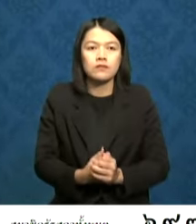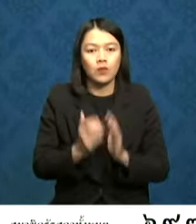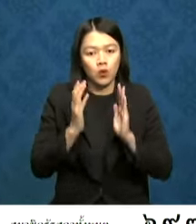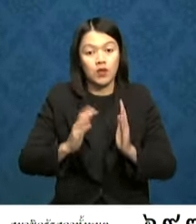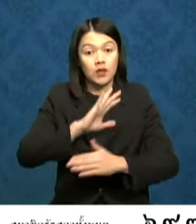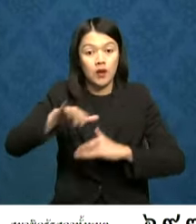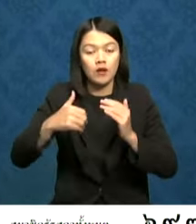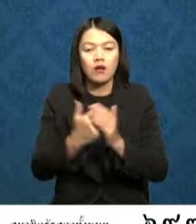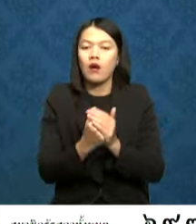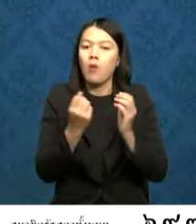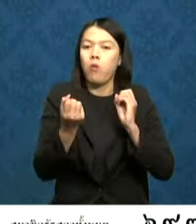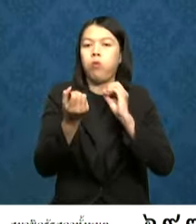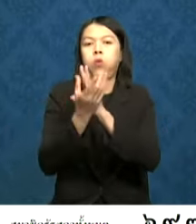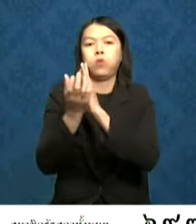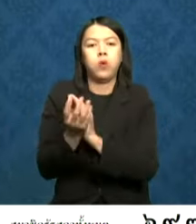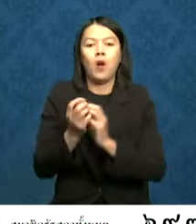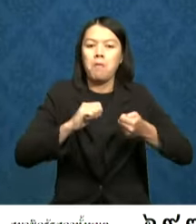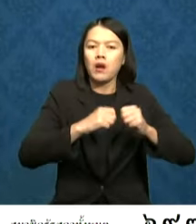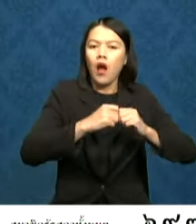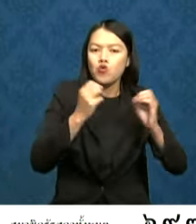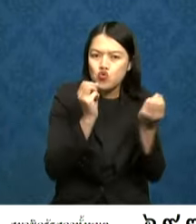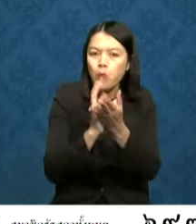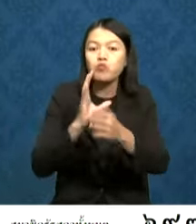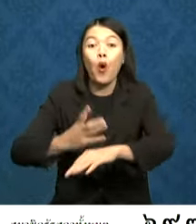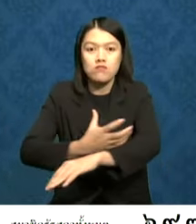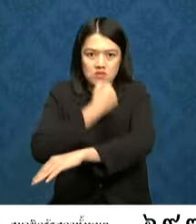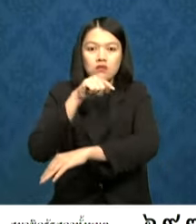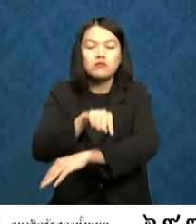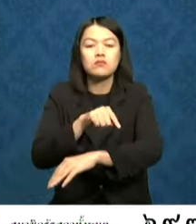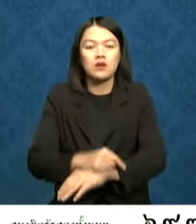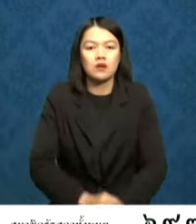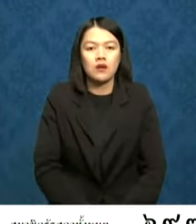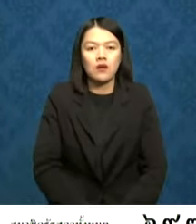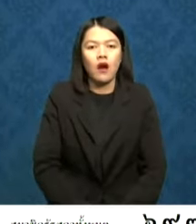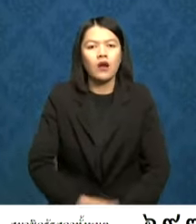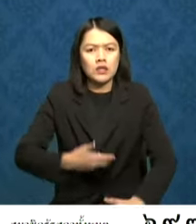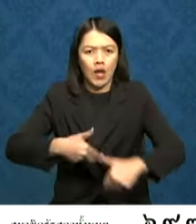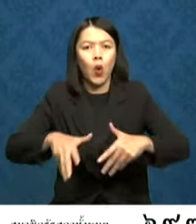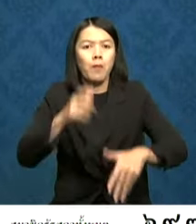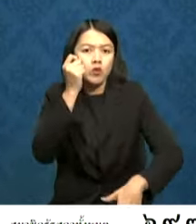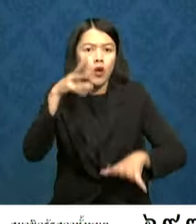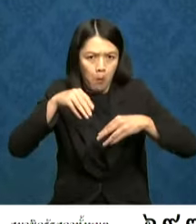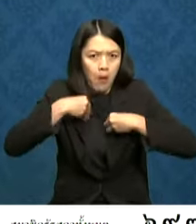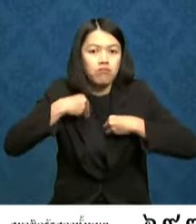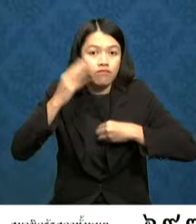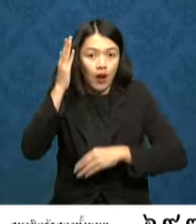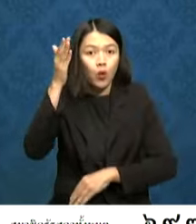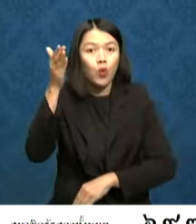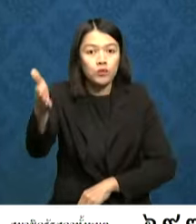คนที่ได้รับผลกระทบจากความขัดแย้งทางการเมืองเพื่อเป็นหลักประกันให้กับสังคมเราในอนาคตค่ะ